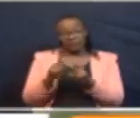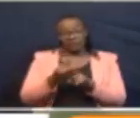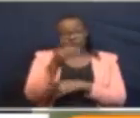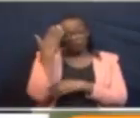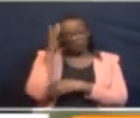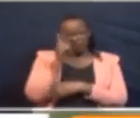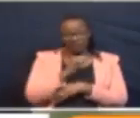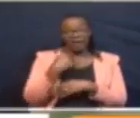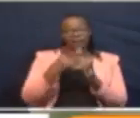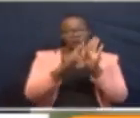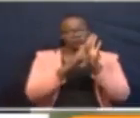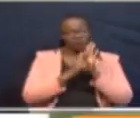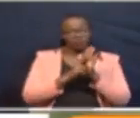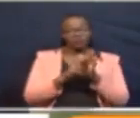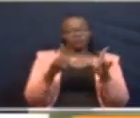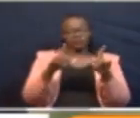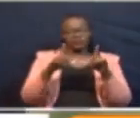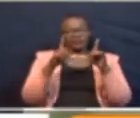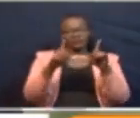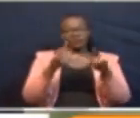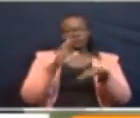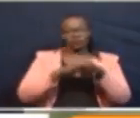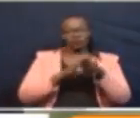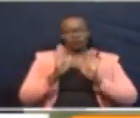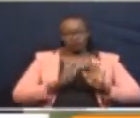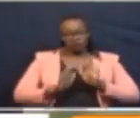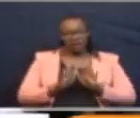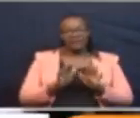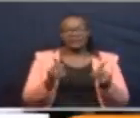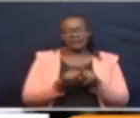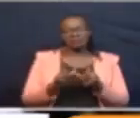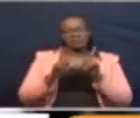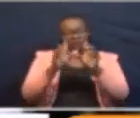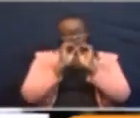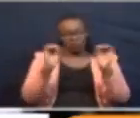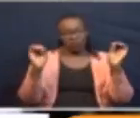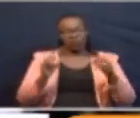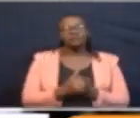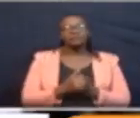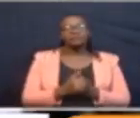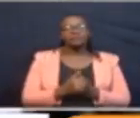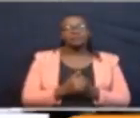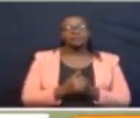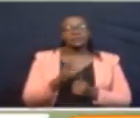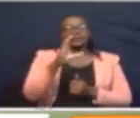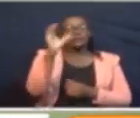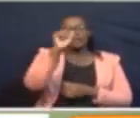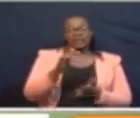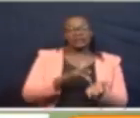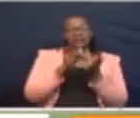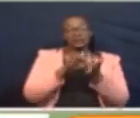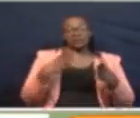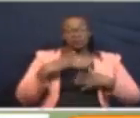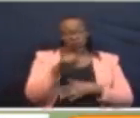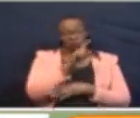a requirement for a certificate of good conduct. That of course will not be forthcoming. Zaidi ya hayo, Amina anashikilia kuwa wenye makosa hawatusamehewa